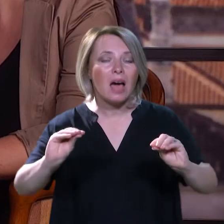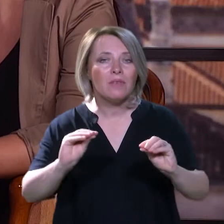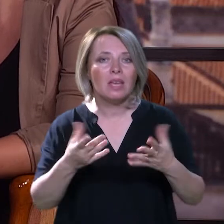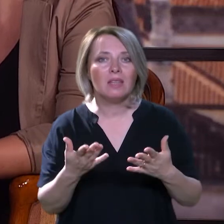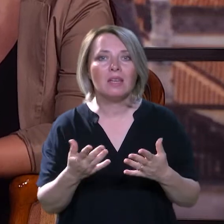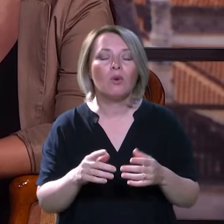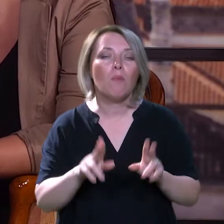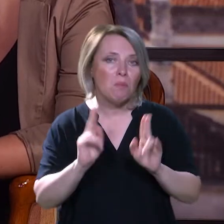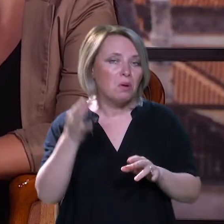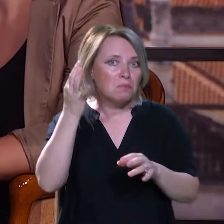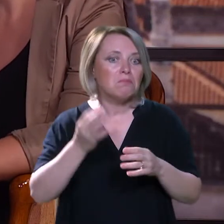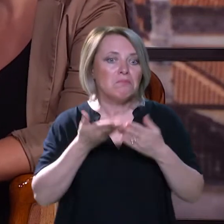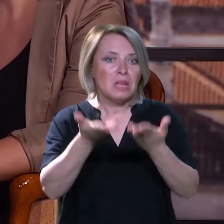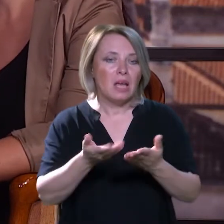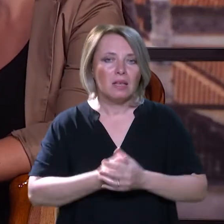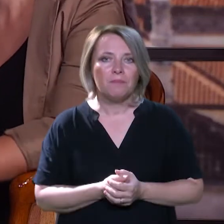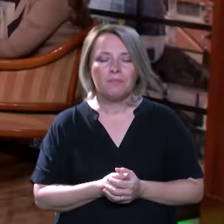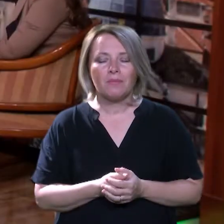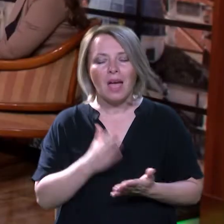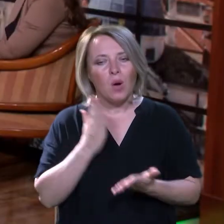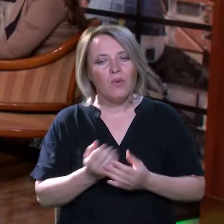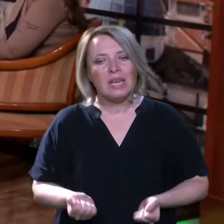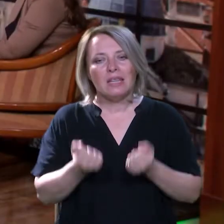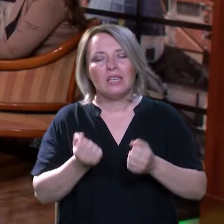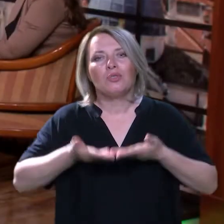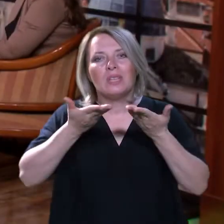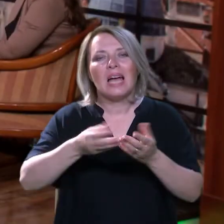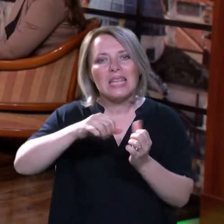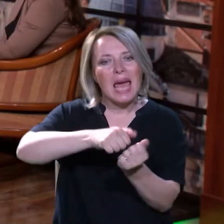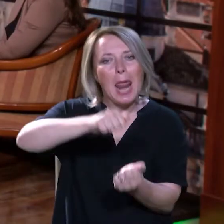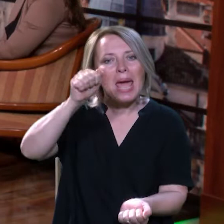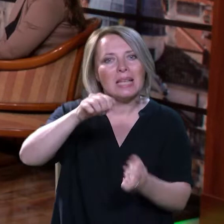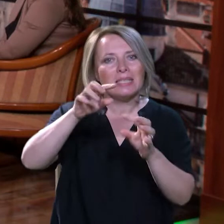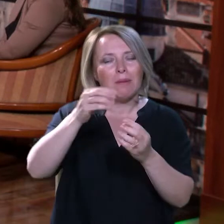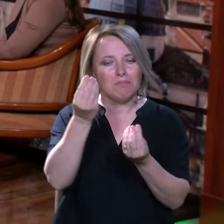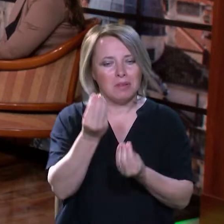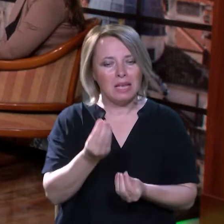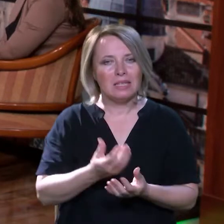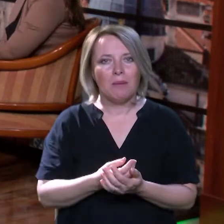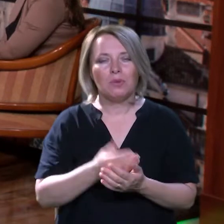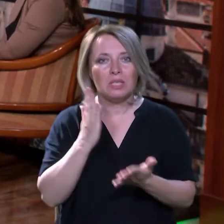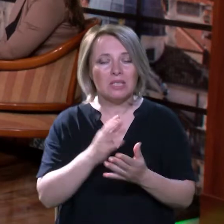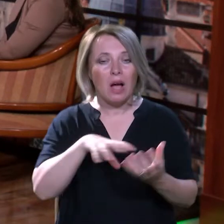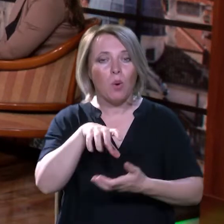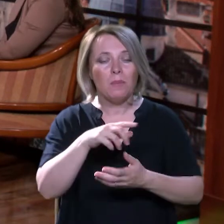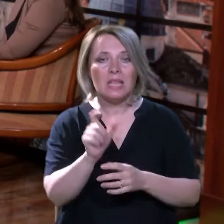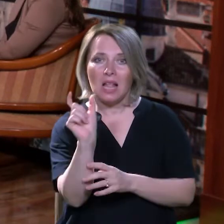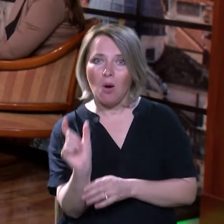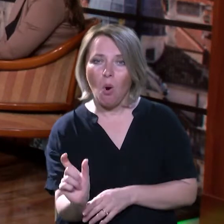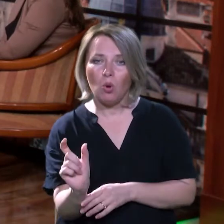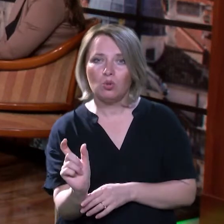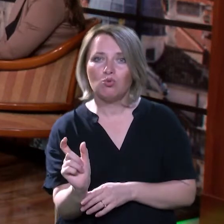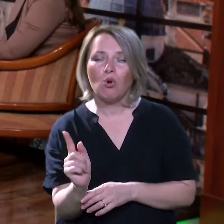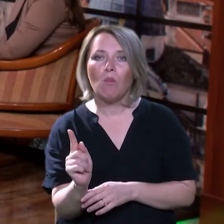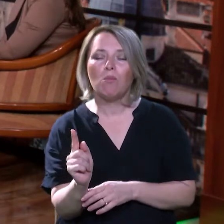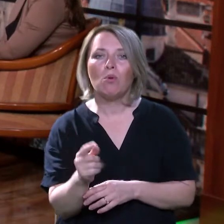bi ovako mogli iz prve ruke dati? Da, uvijek je teško dati recept. To je najteži dio i to je za svaku obitelj i svaku osobu,